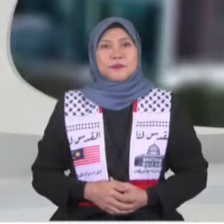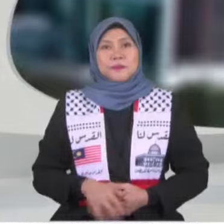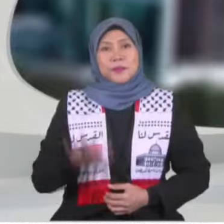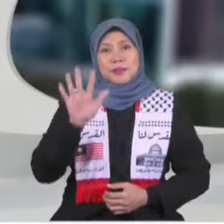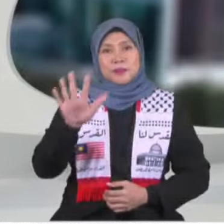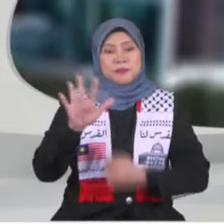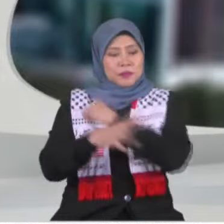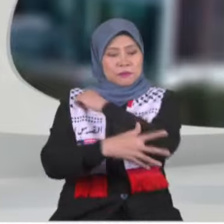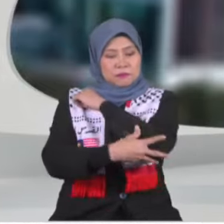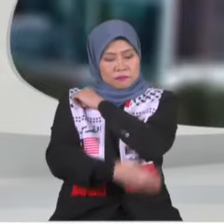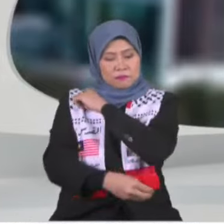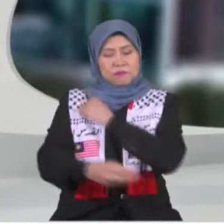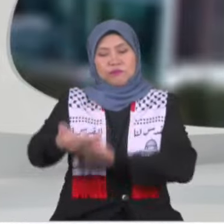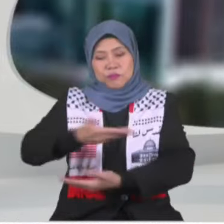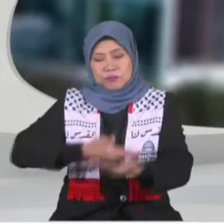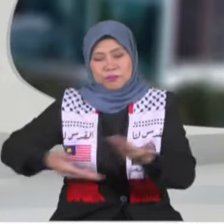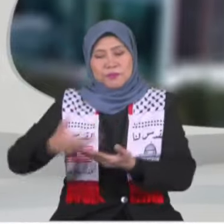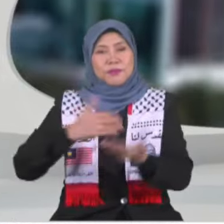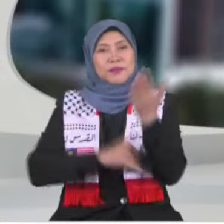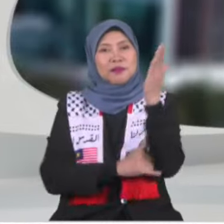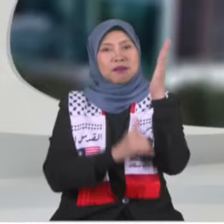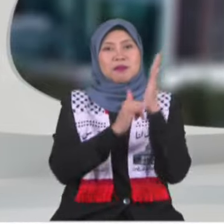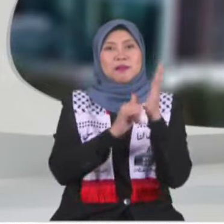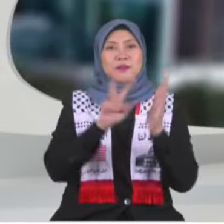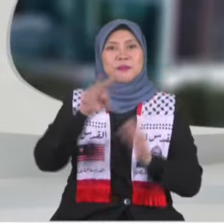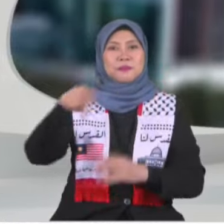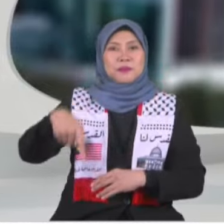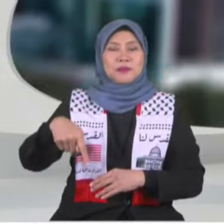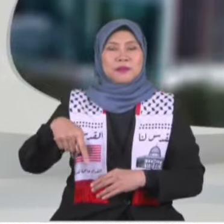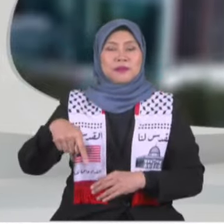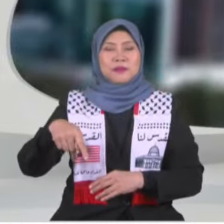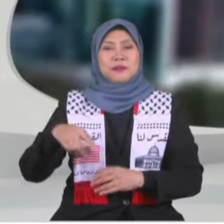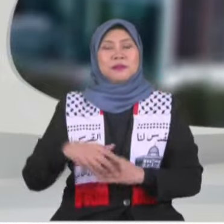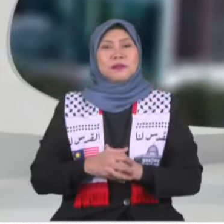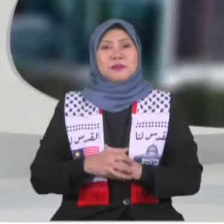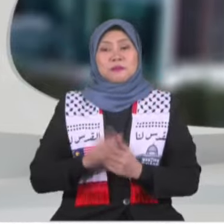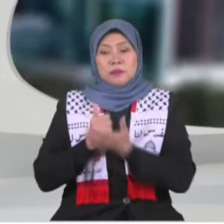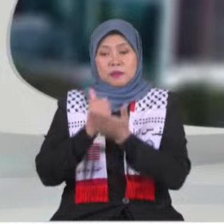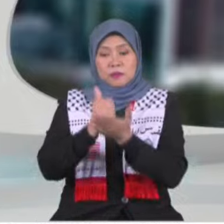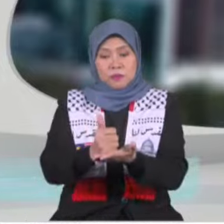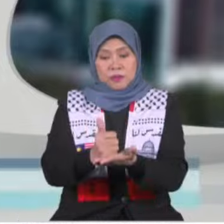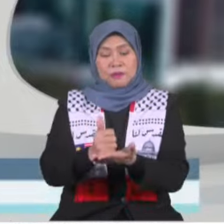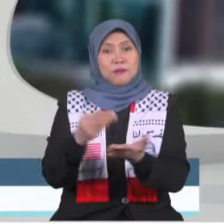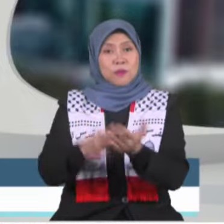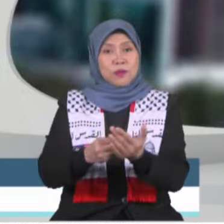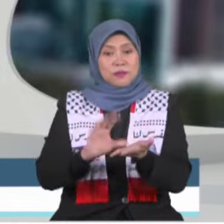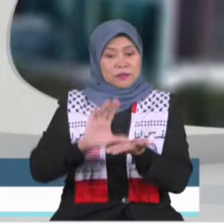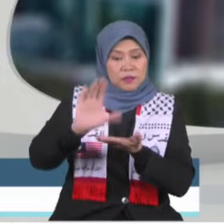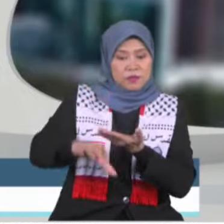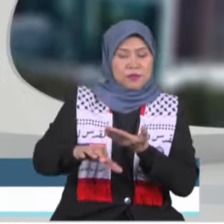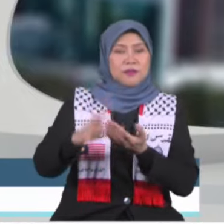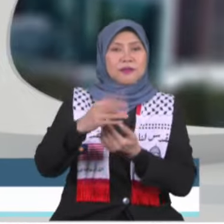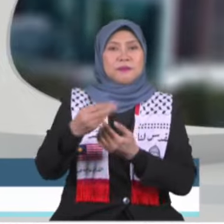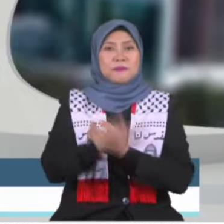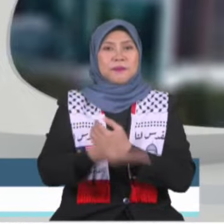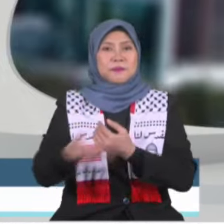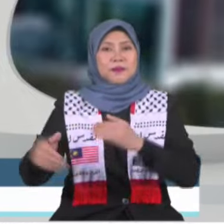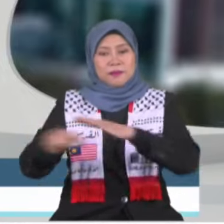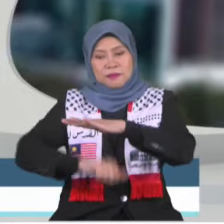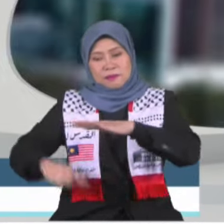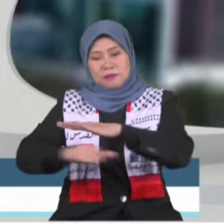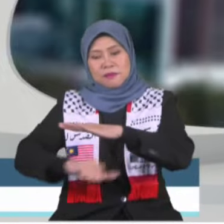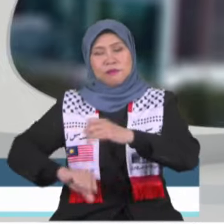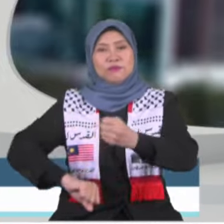Lima asnaf disantuni Yayasan Wilayah Persekutuan YWP. Bantuan berupa wang tunai dan barangan keperluan